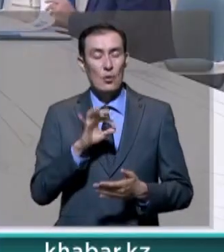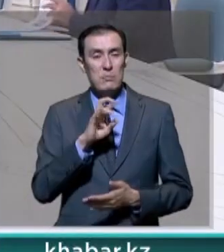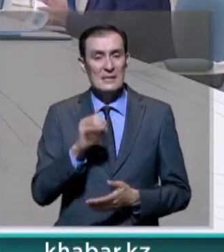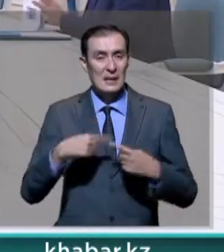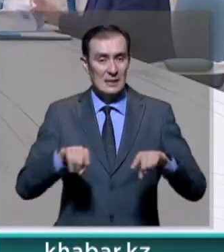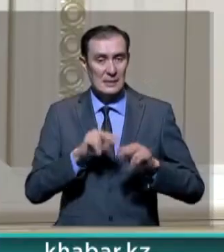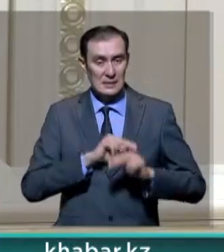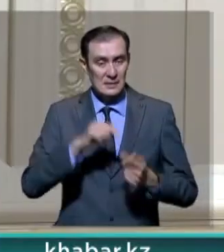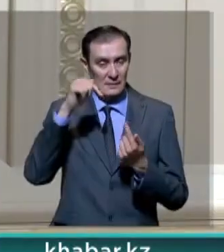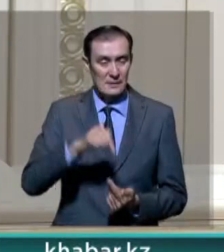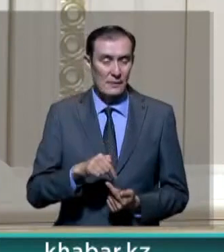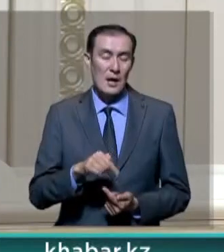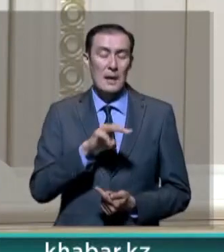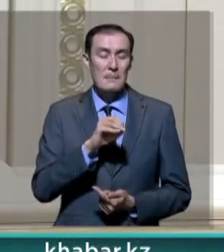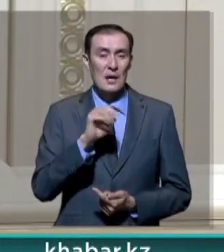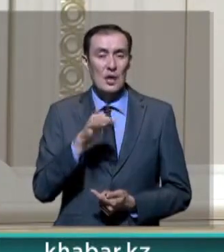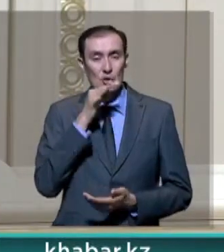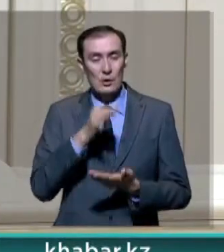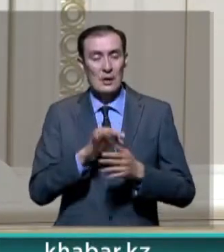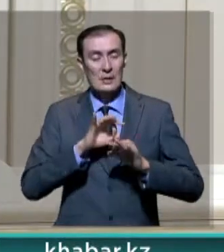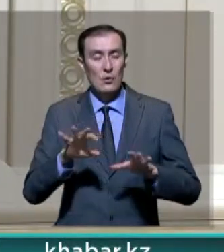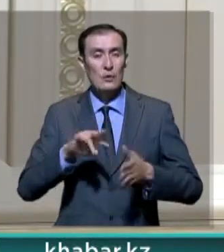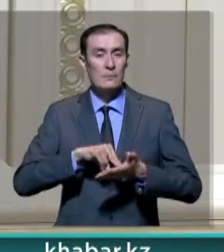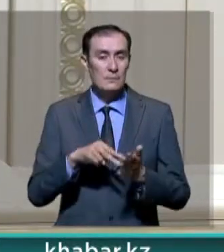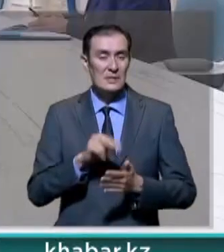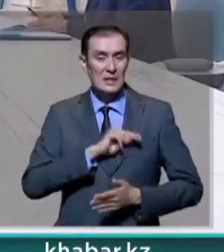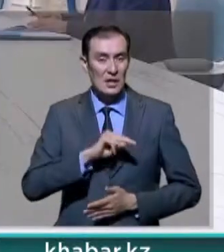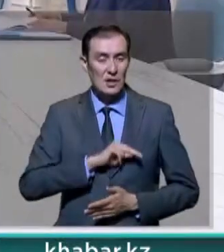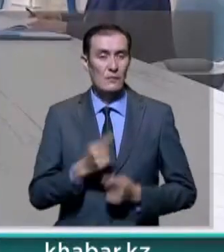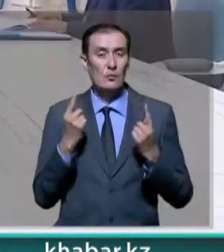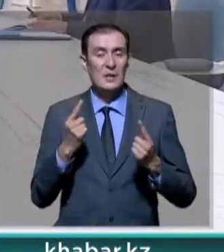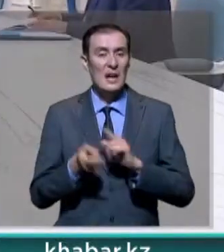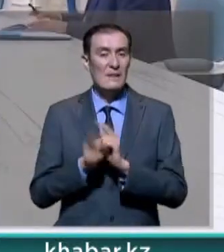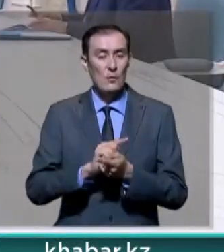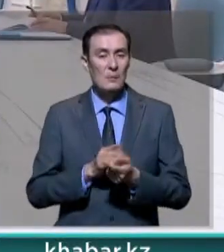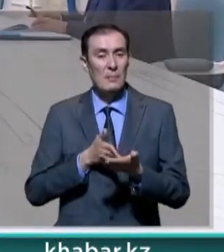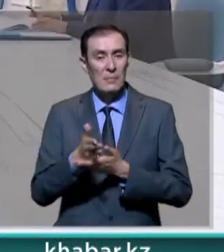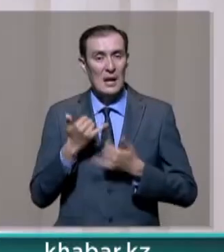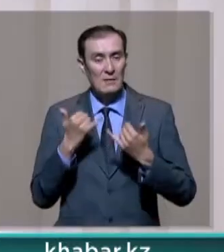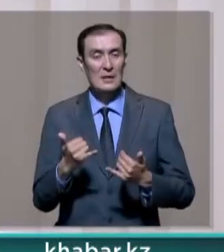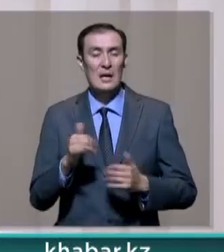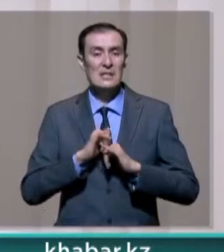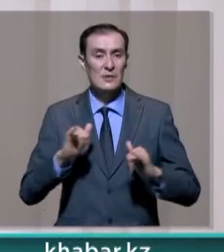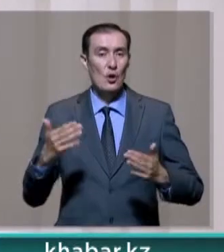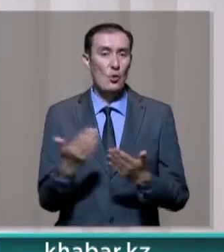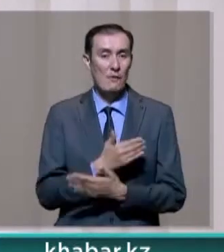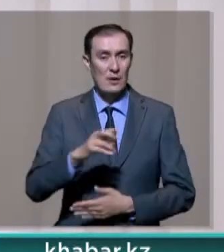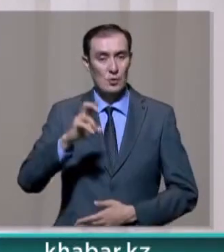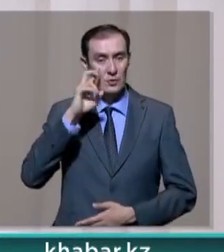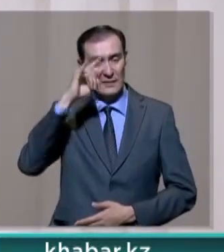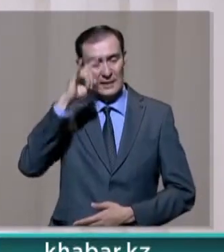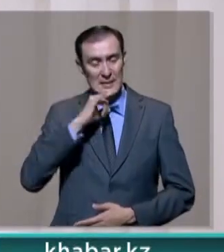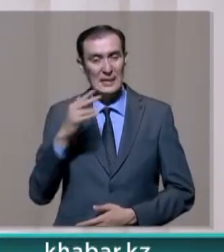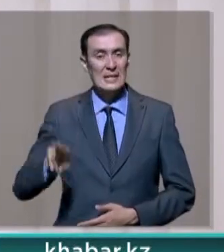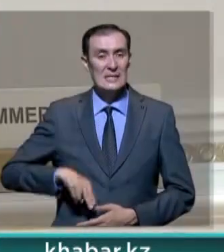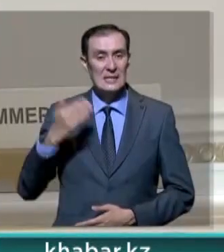он также рассказал модемами качи об основных целях и задачах проводимых масштабных реформ направленных на построении нового казахстана в свою очередь